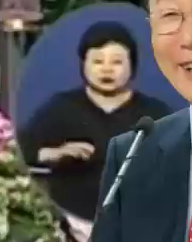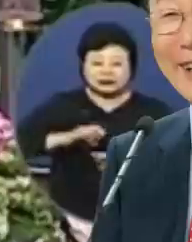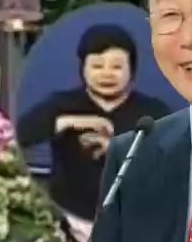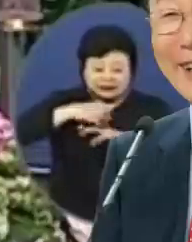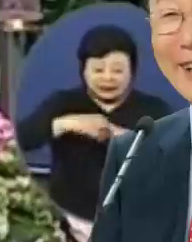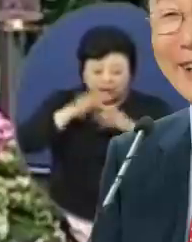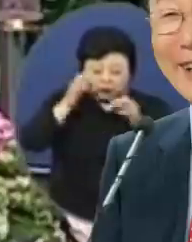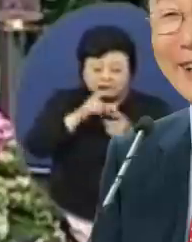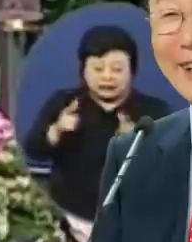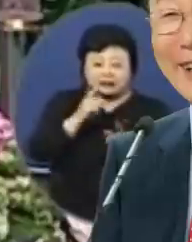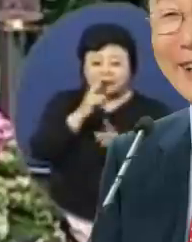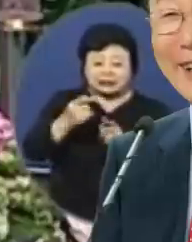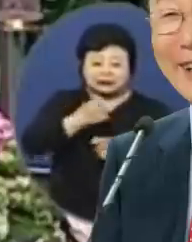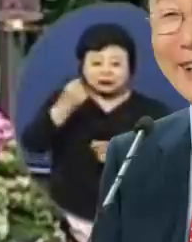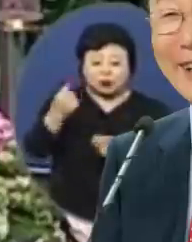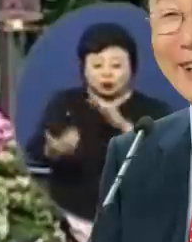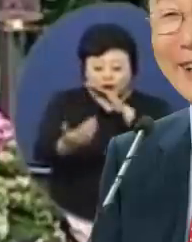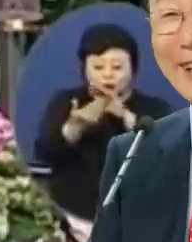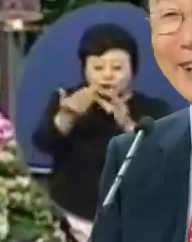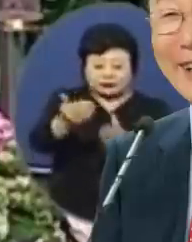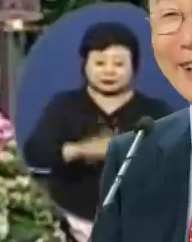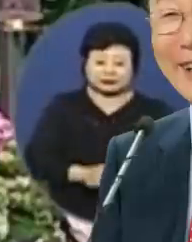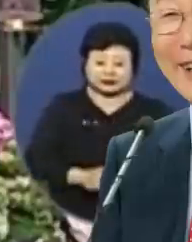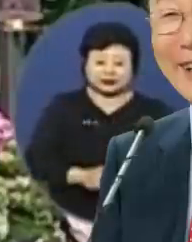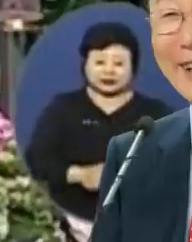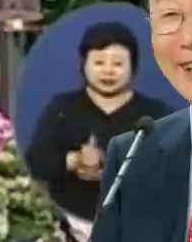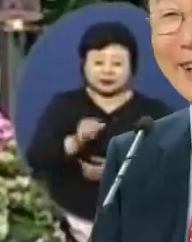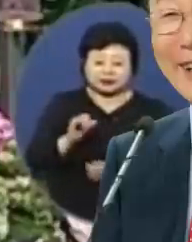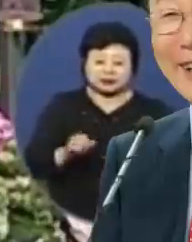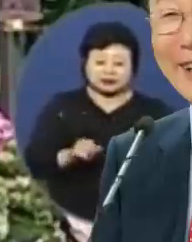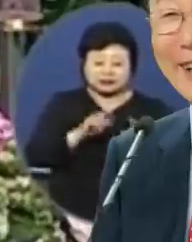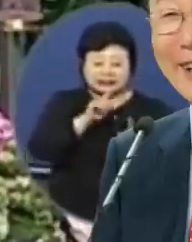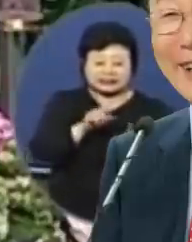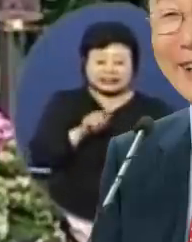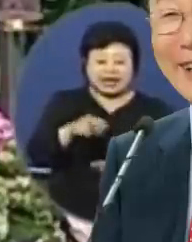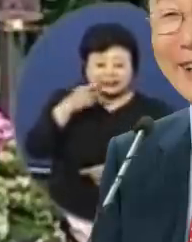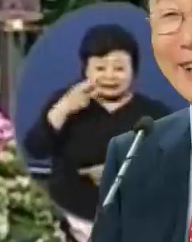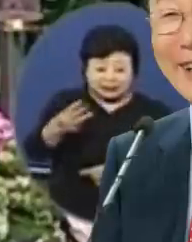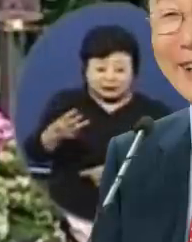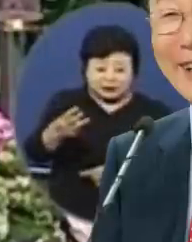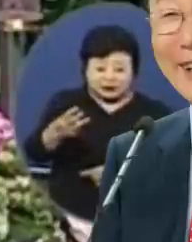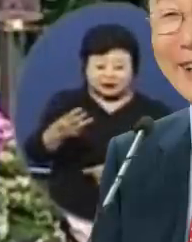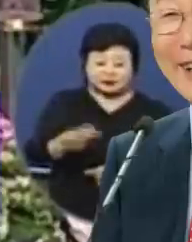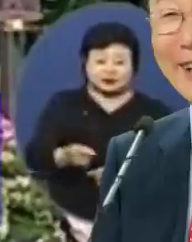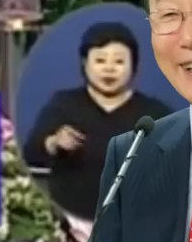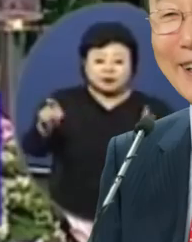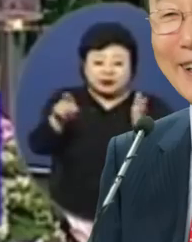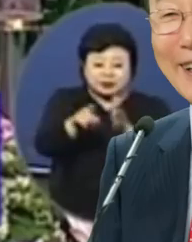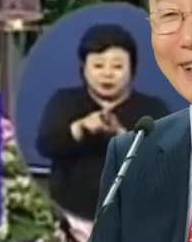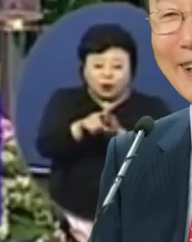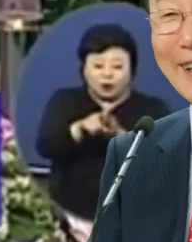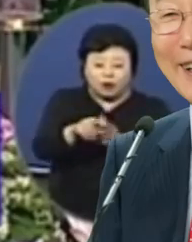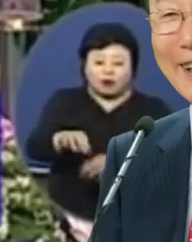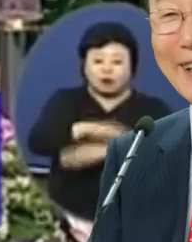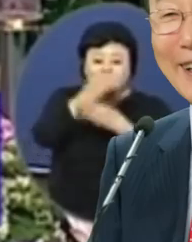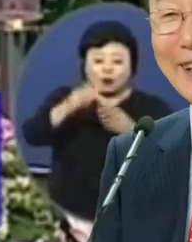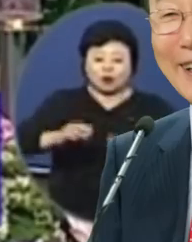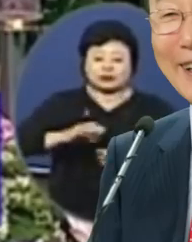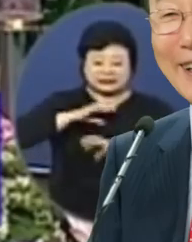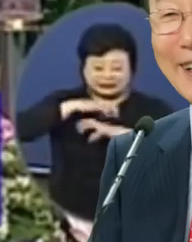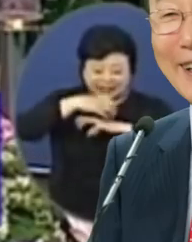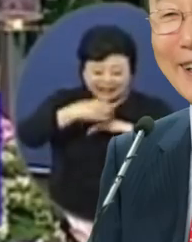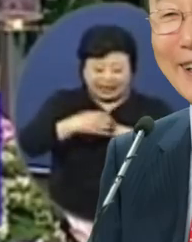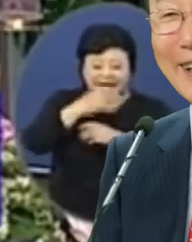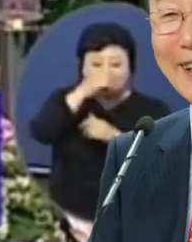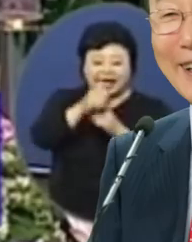보이지 않는 말씀으로 이루어졌습니다. 히브리서 11장 3절 한번 따라 읽어주시기 바랍니다. 믿음으로 모든